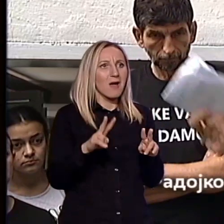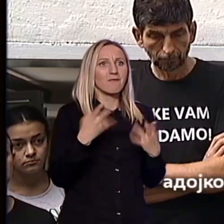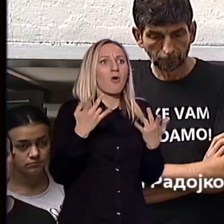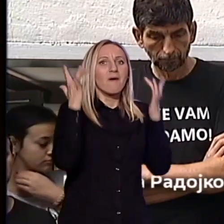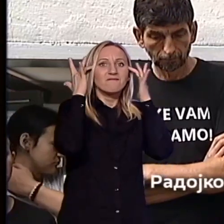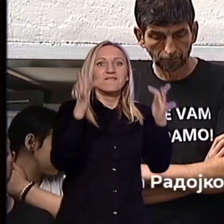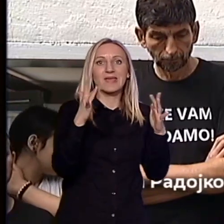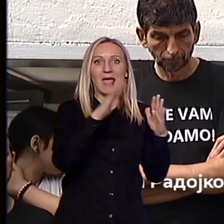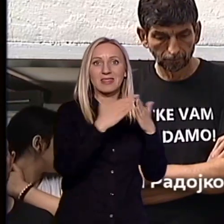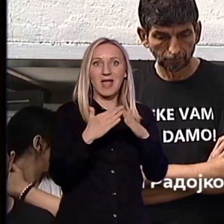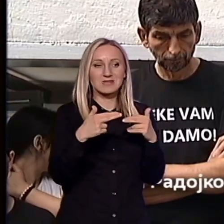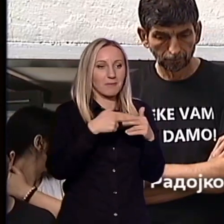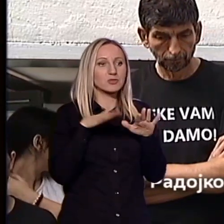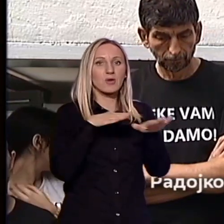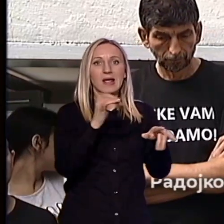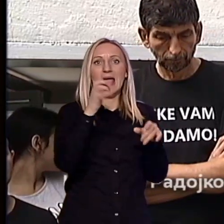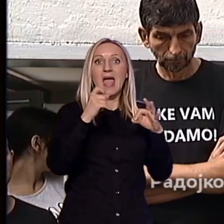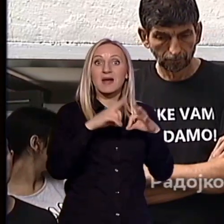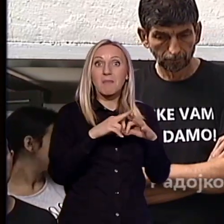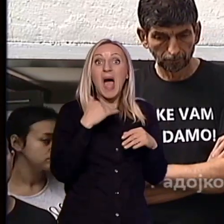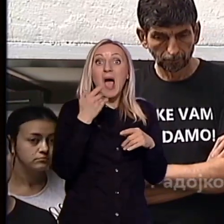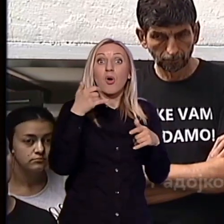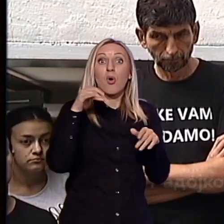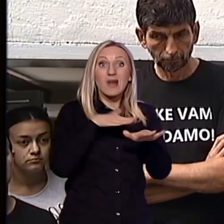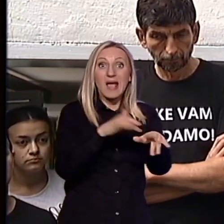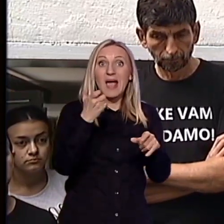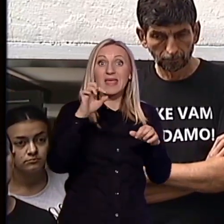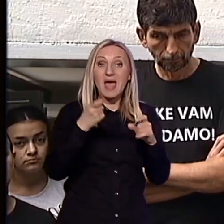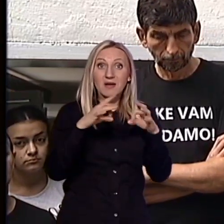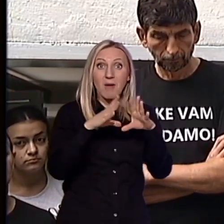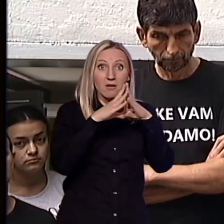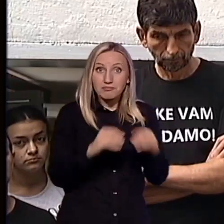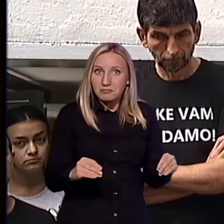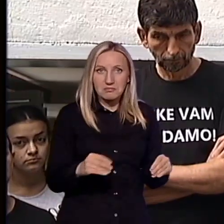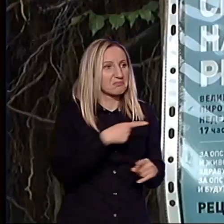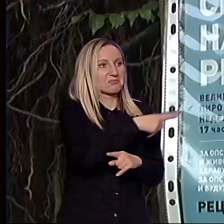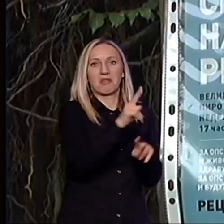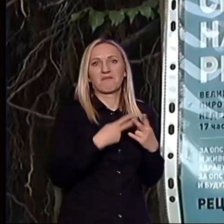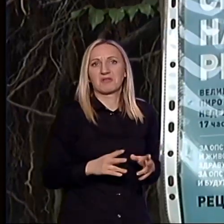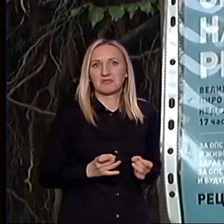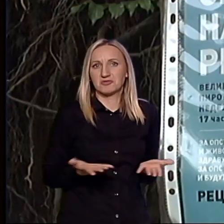već niklo pored jerme, ali to ništa neće da znači bez vode.